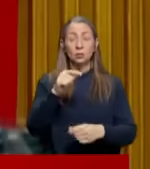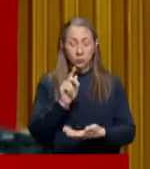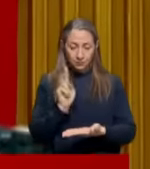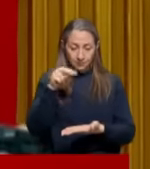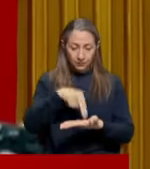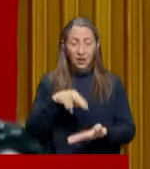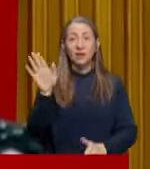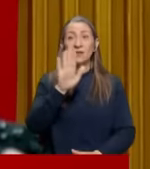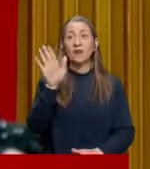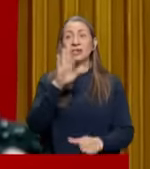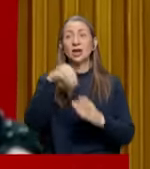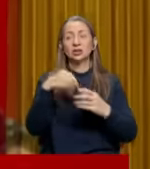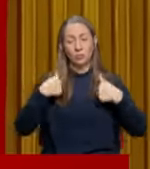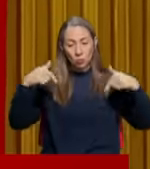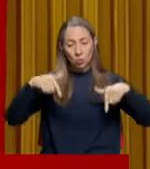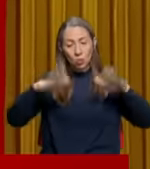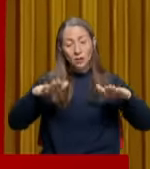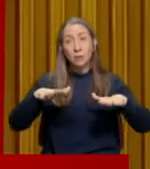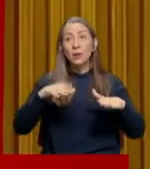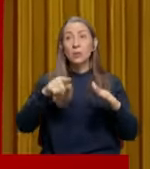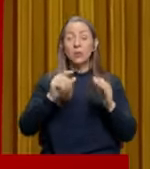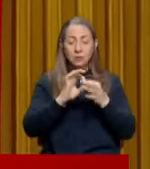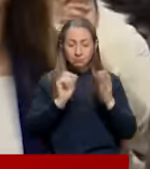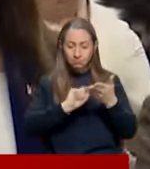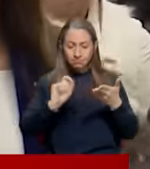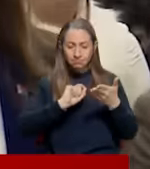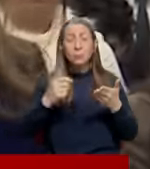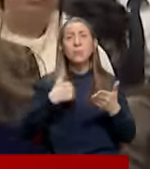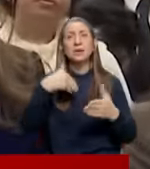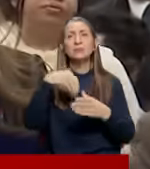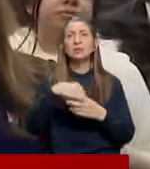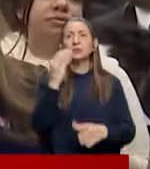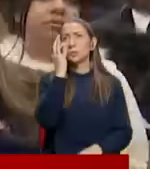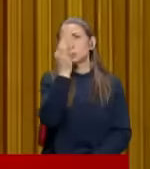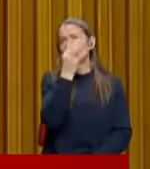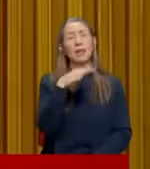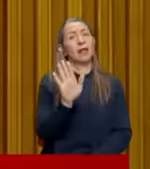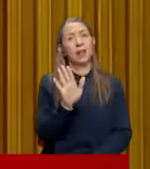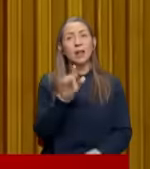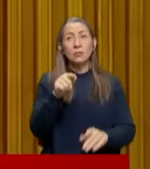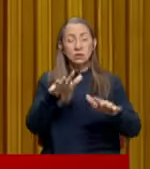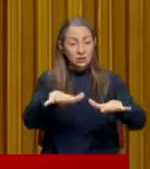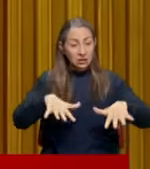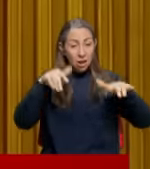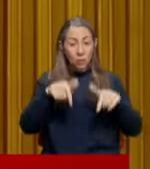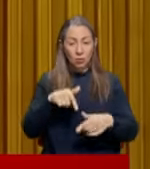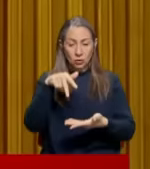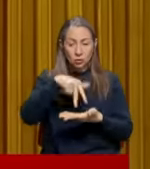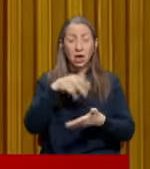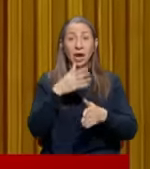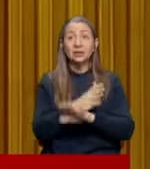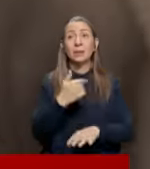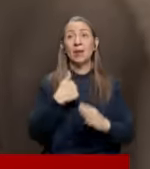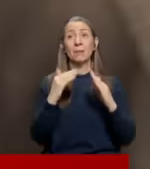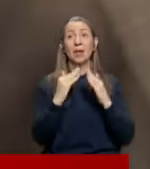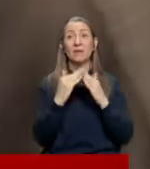Kürsüye veda etmek için bugün buradayım. Bu satırları kaleme almak benim için de hiç kolay olmadı. Bu salon, bu kürsü aslında